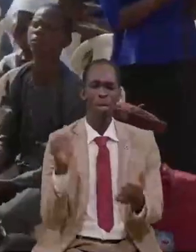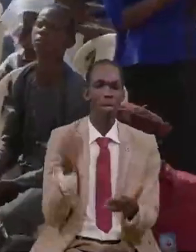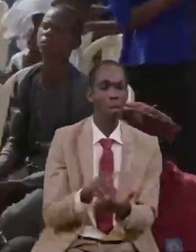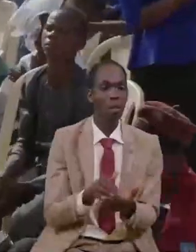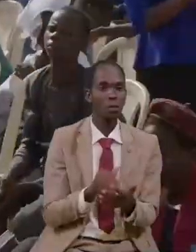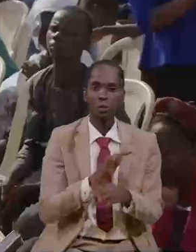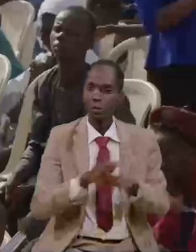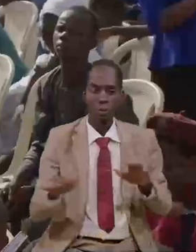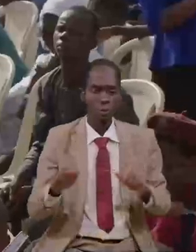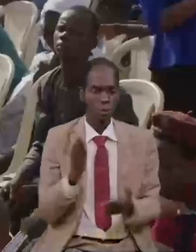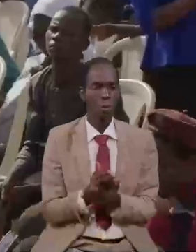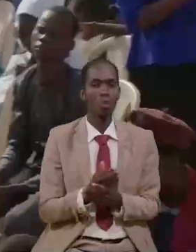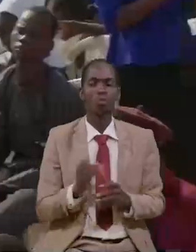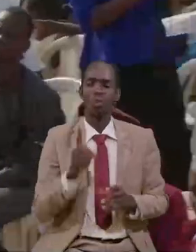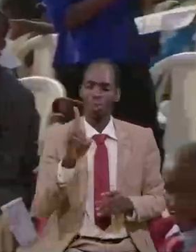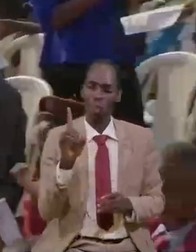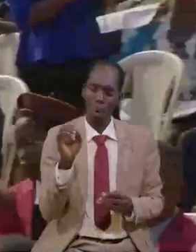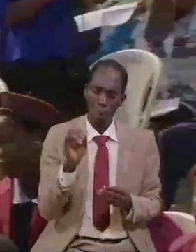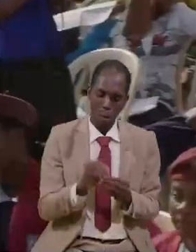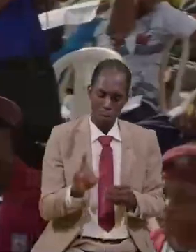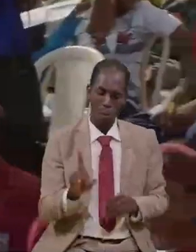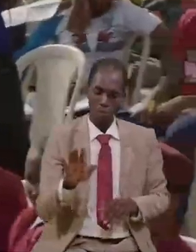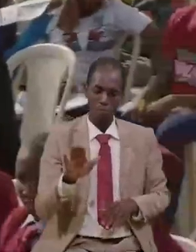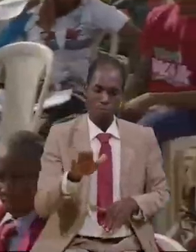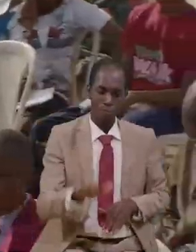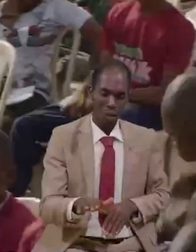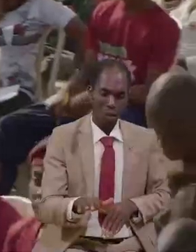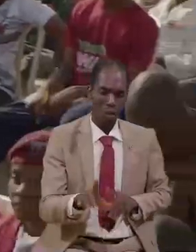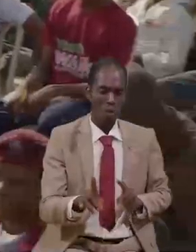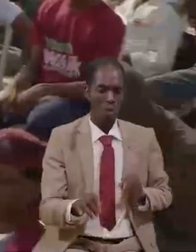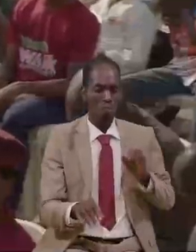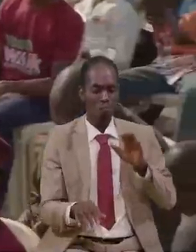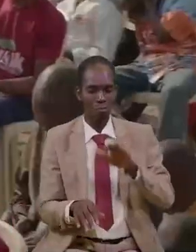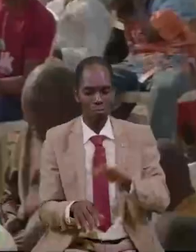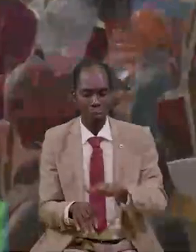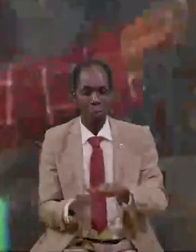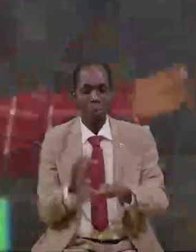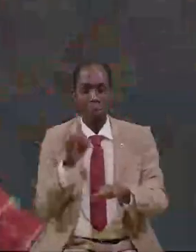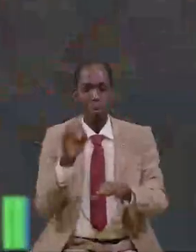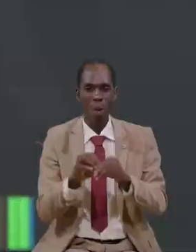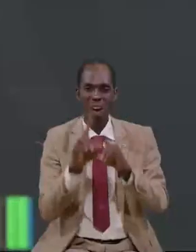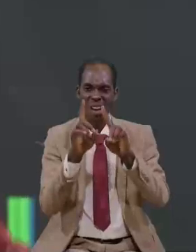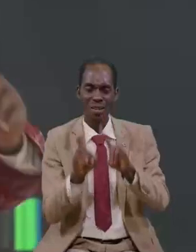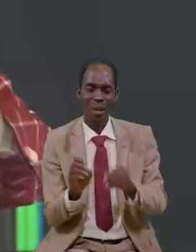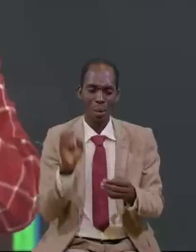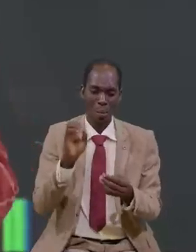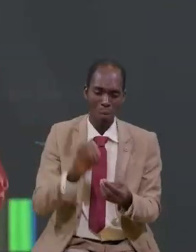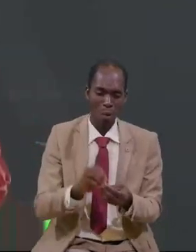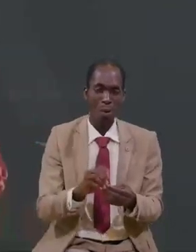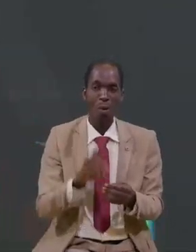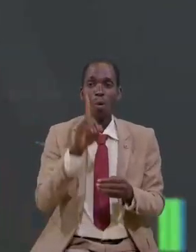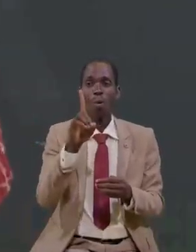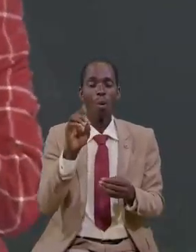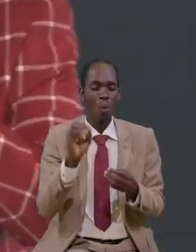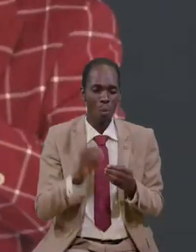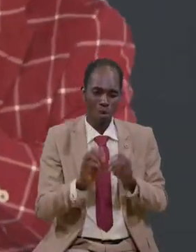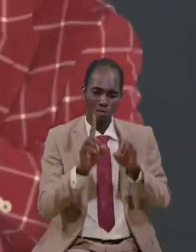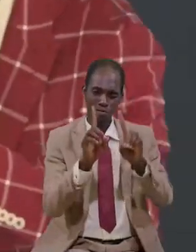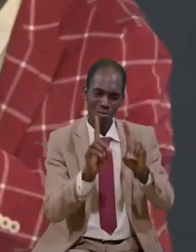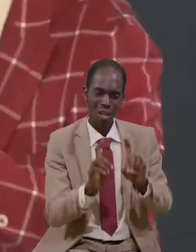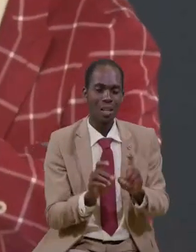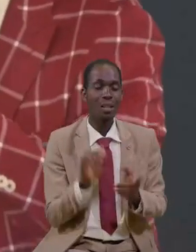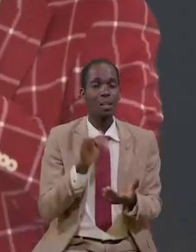juste un pas de plus, juste un pas de plus, juste un examen de plus, juste un